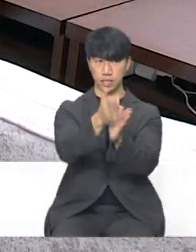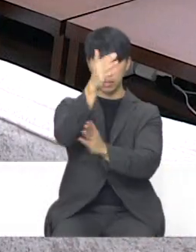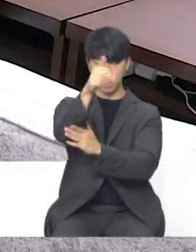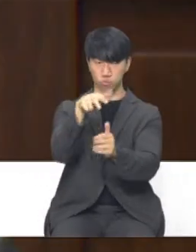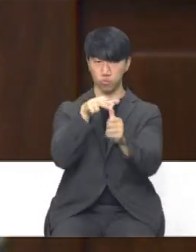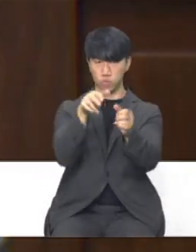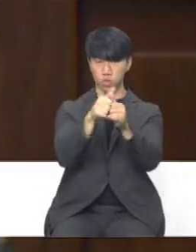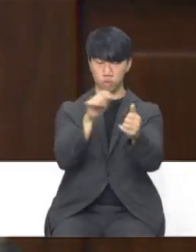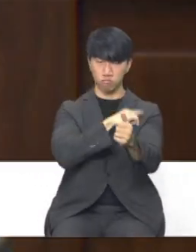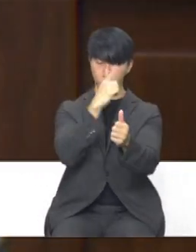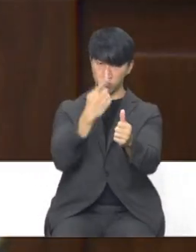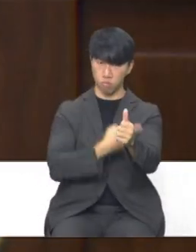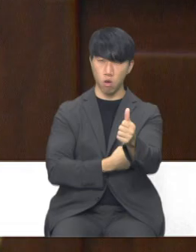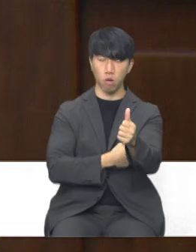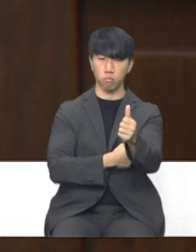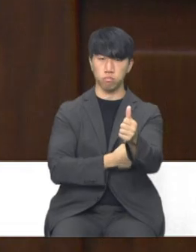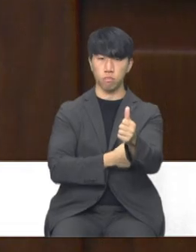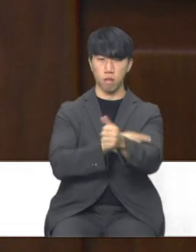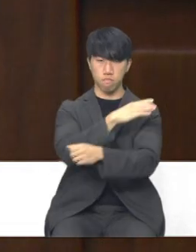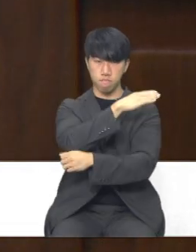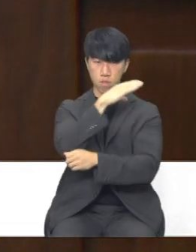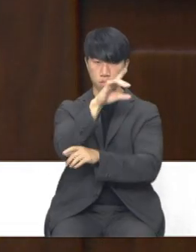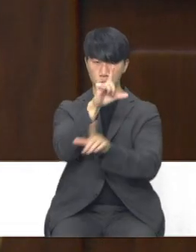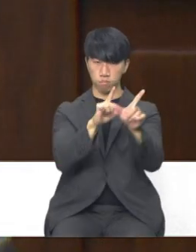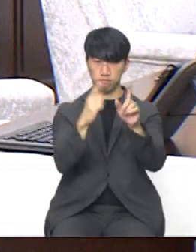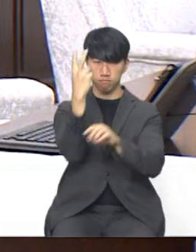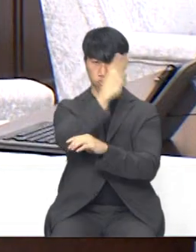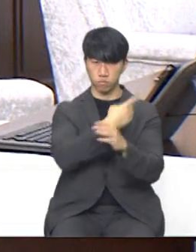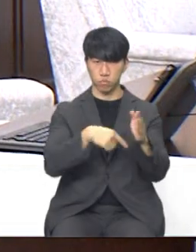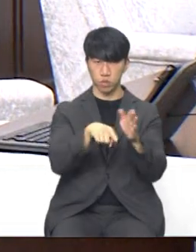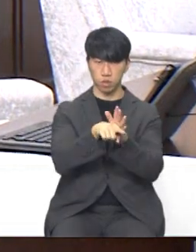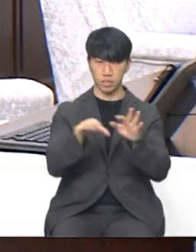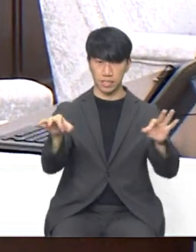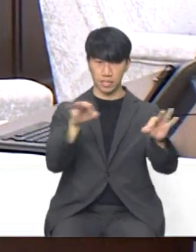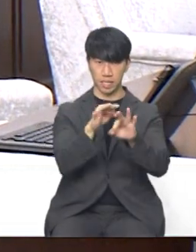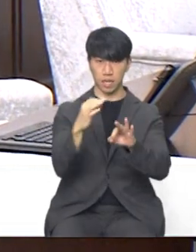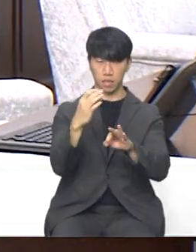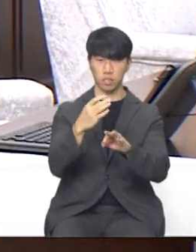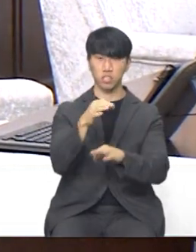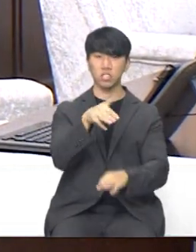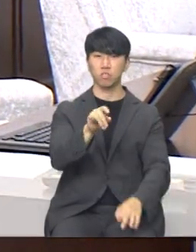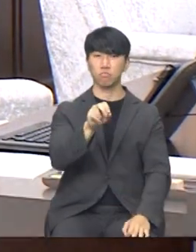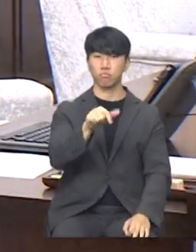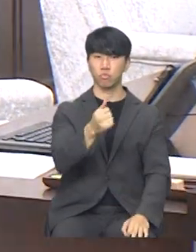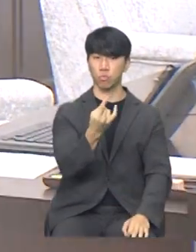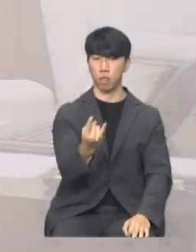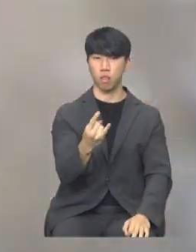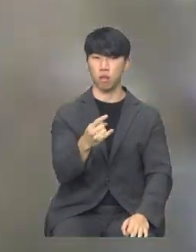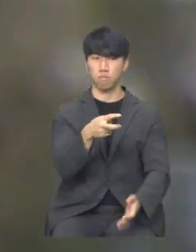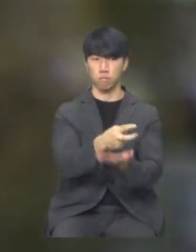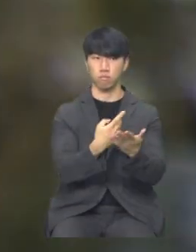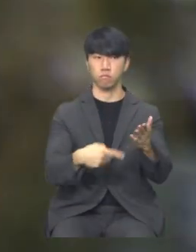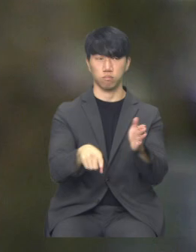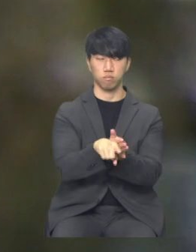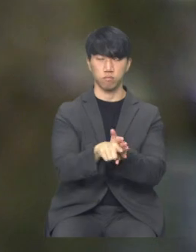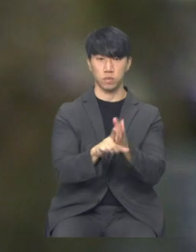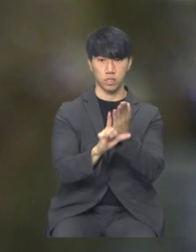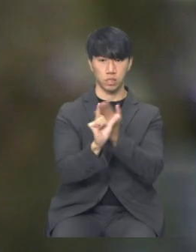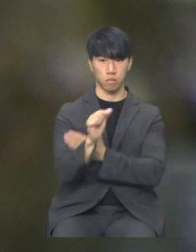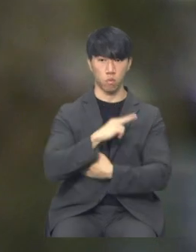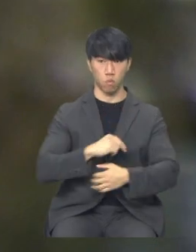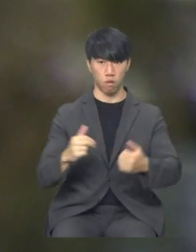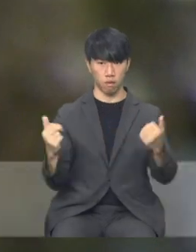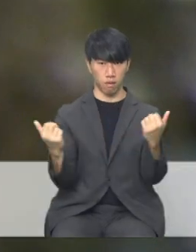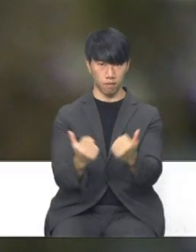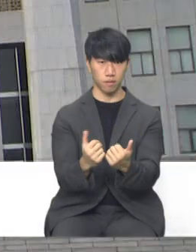후보자의 자질과 능력, 도덕성 등을 검증하기 위해 인사청문회 제도를 도입하기 위해서입니다. 지방의회